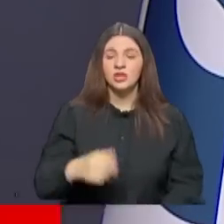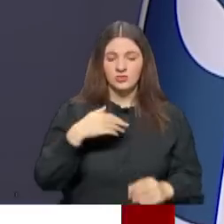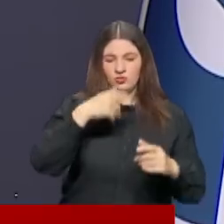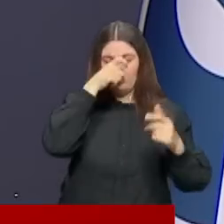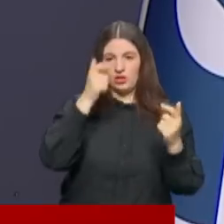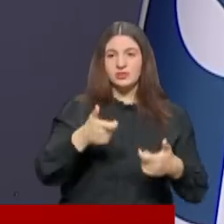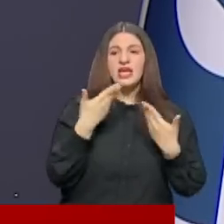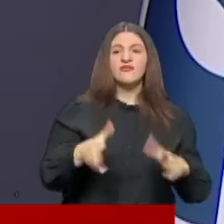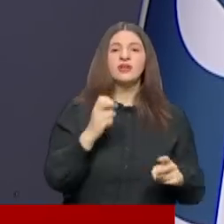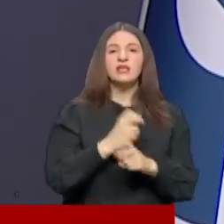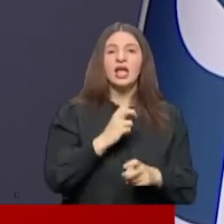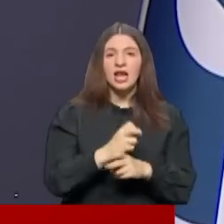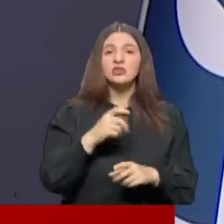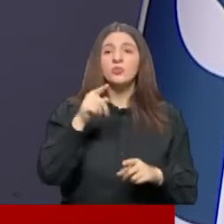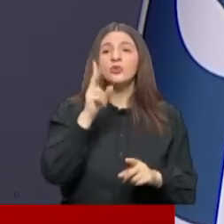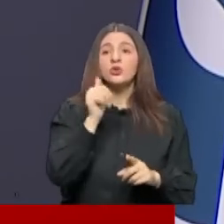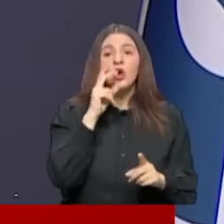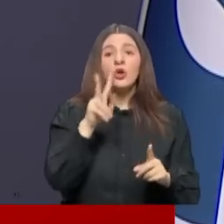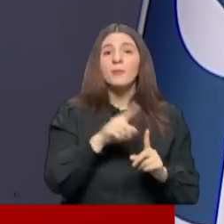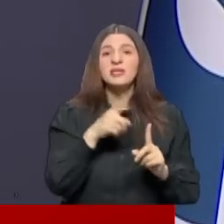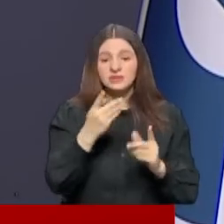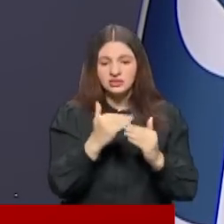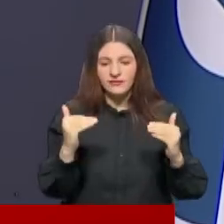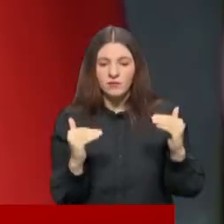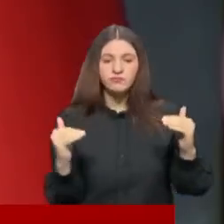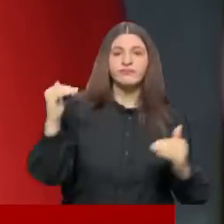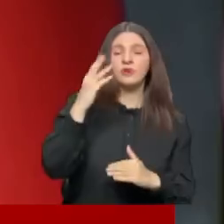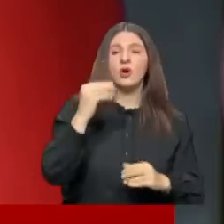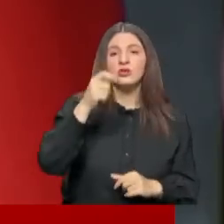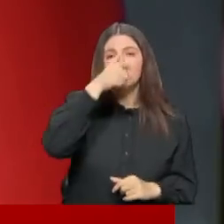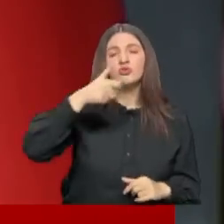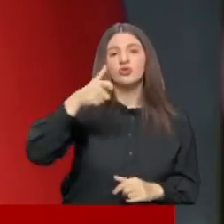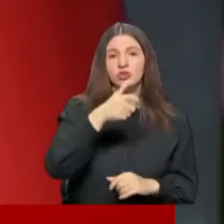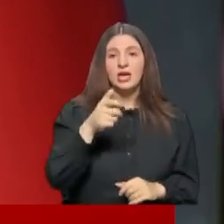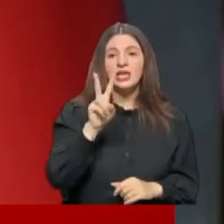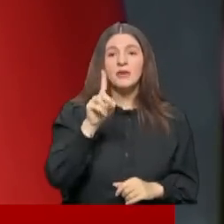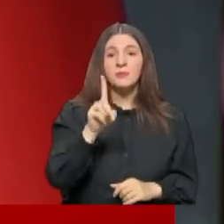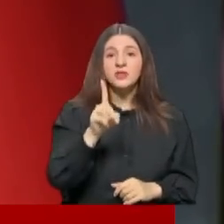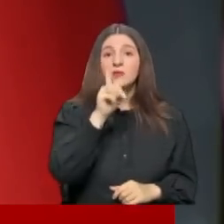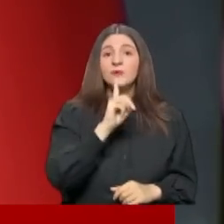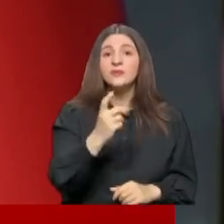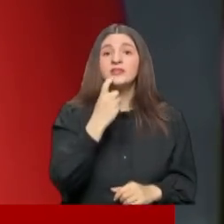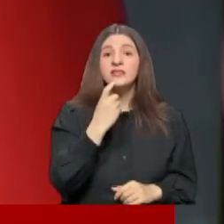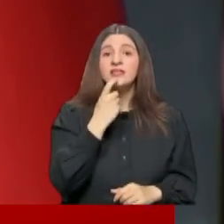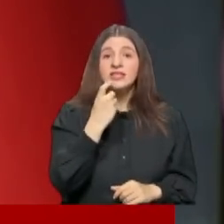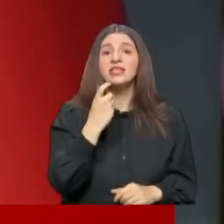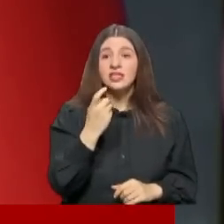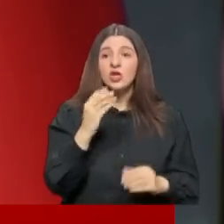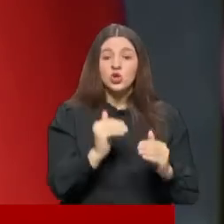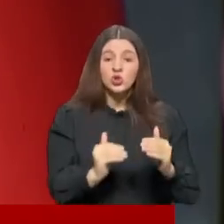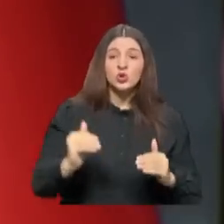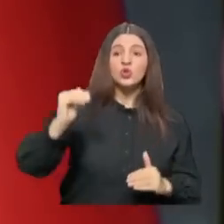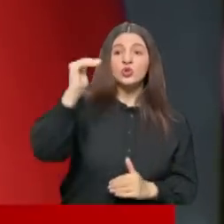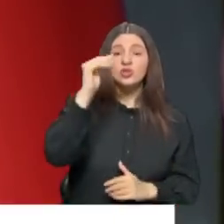Ülkemizin iflas riski bugüne dek görmediğimiz bir seviyeye ulaşmış durumda. Türkiye 21. yüzyılın